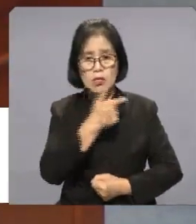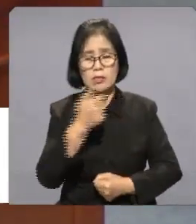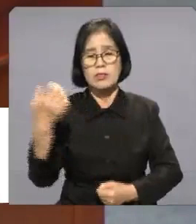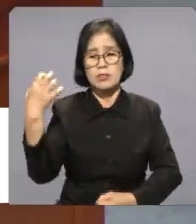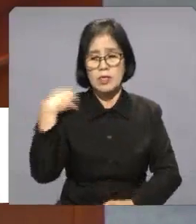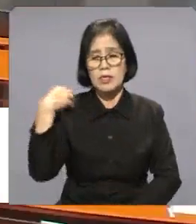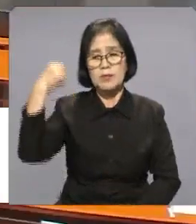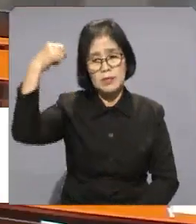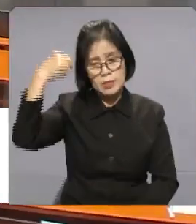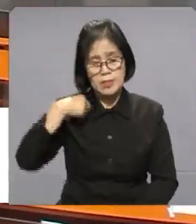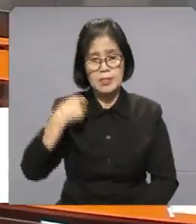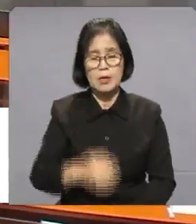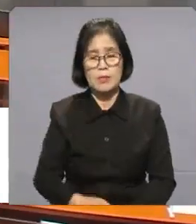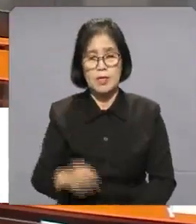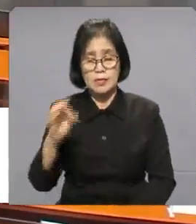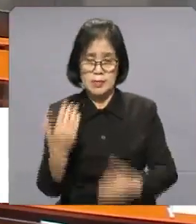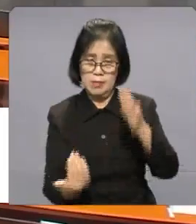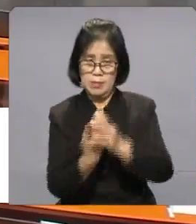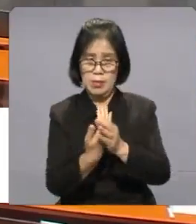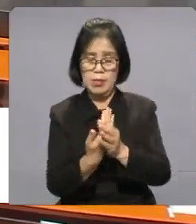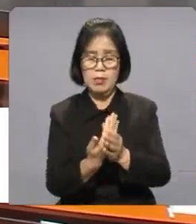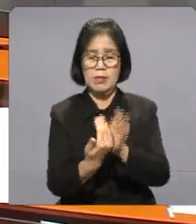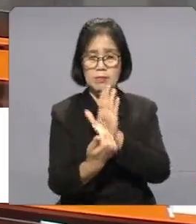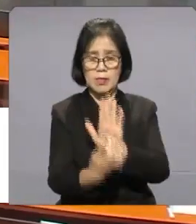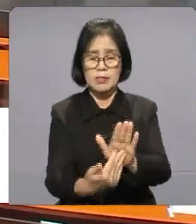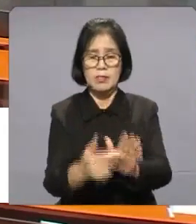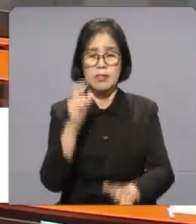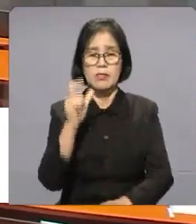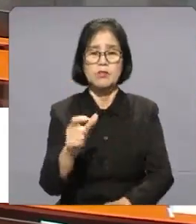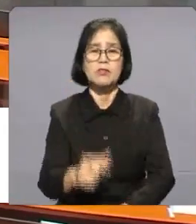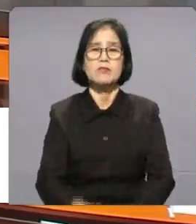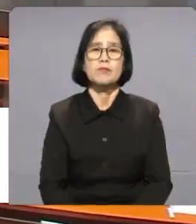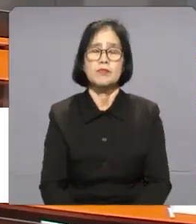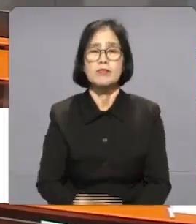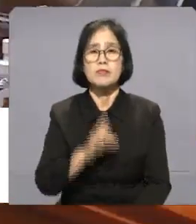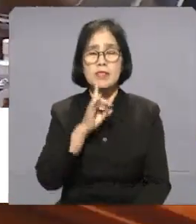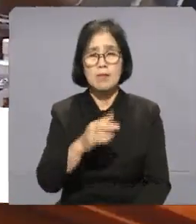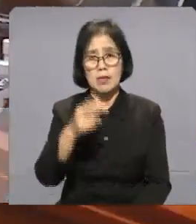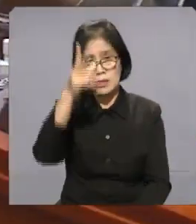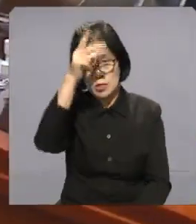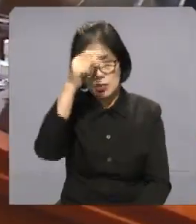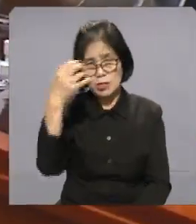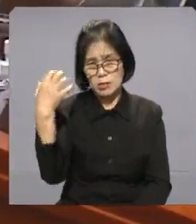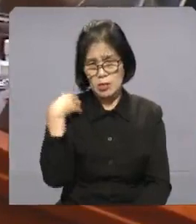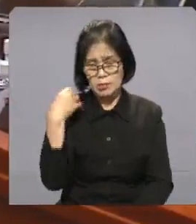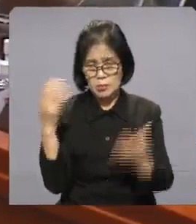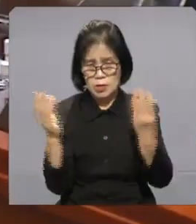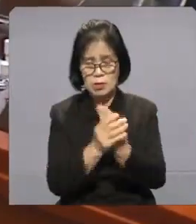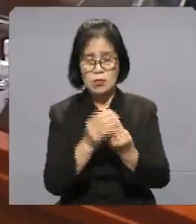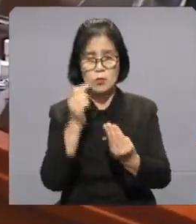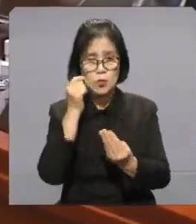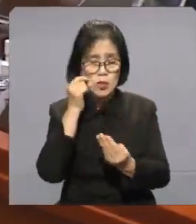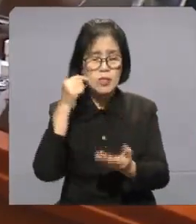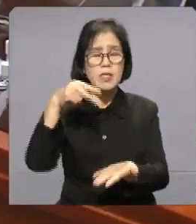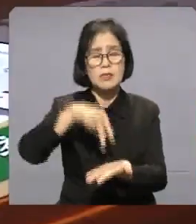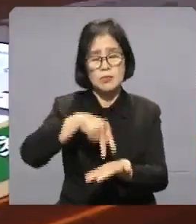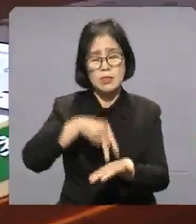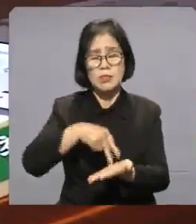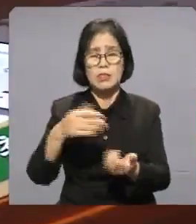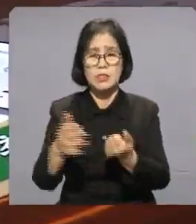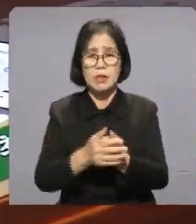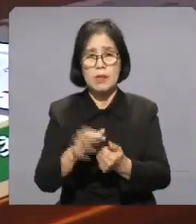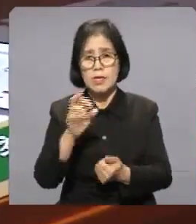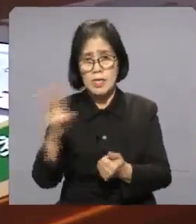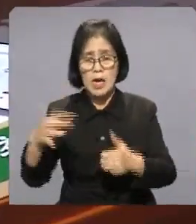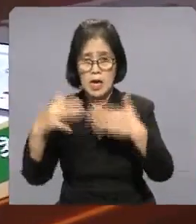책임을 느낀다며 재발 방지를 강조했습니다. 다만 경찰이 책임을 다하지 못했다는 입장이어서